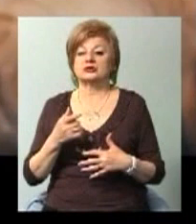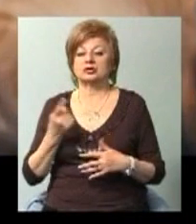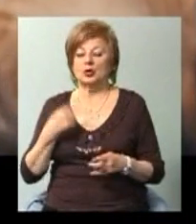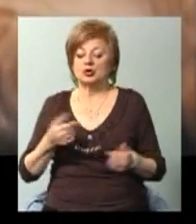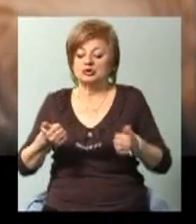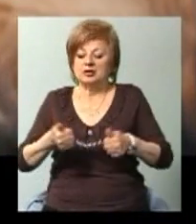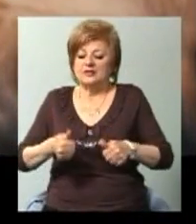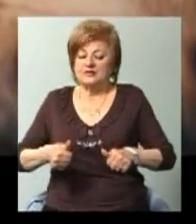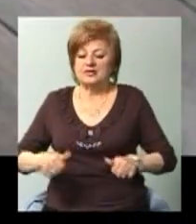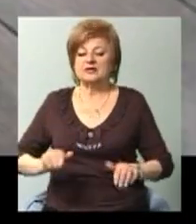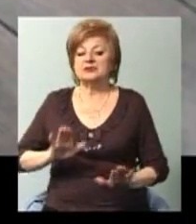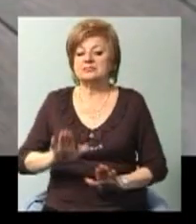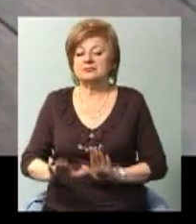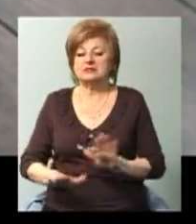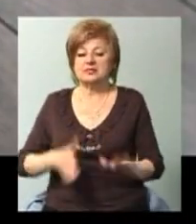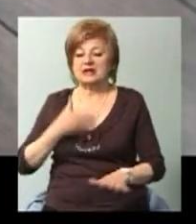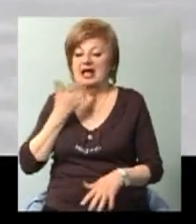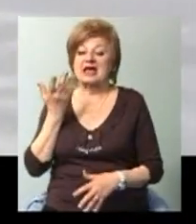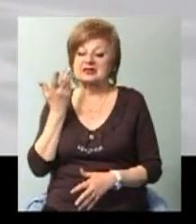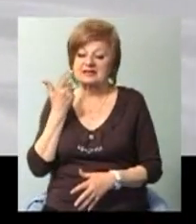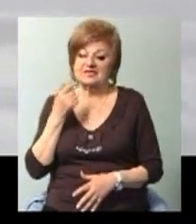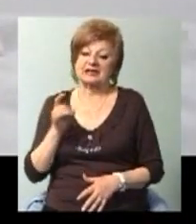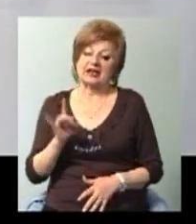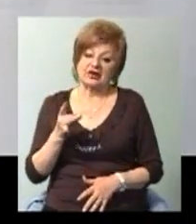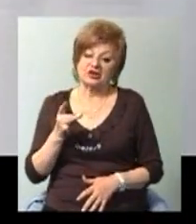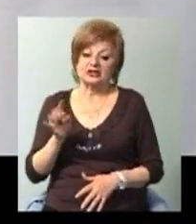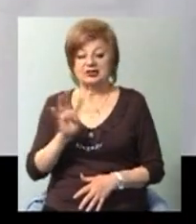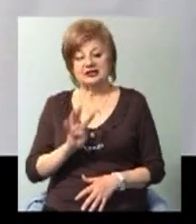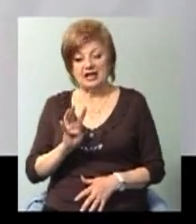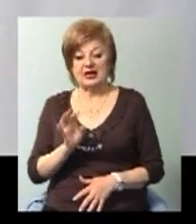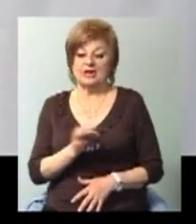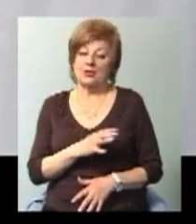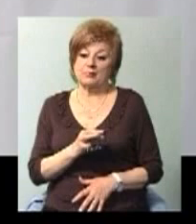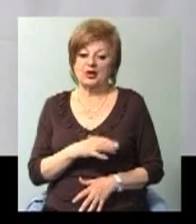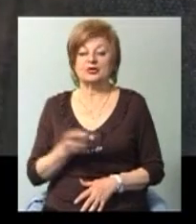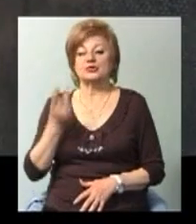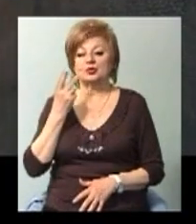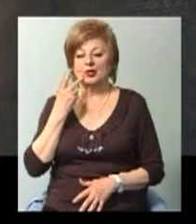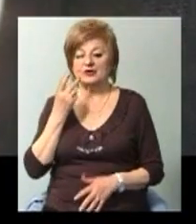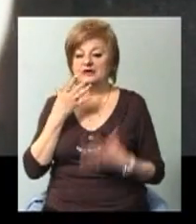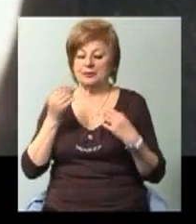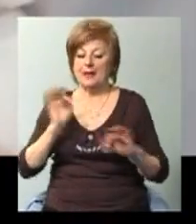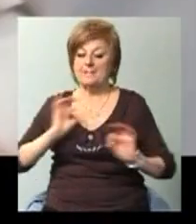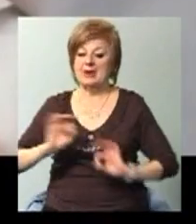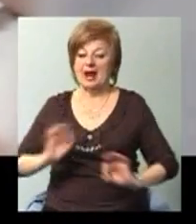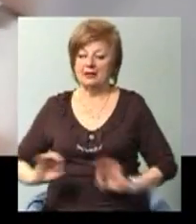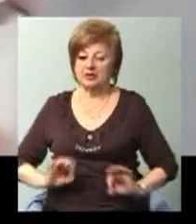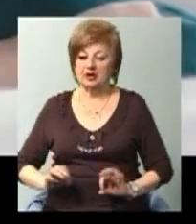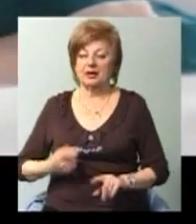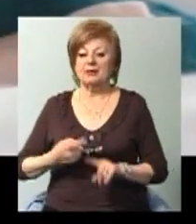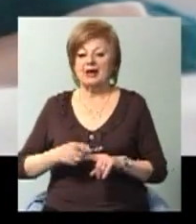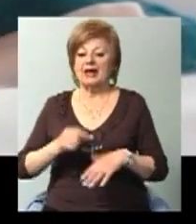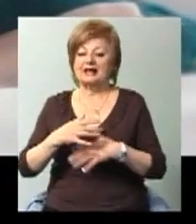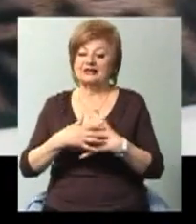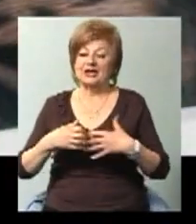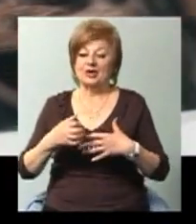граціозна і пластична. За кольором буває рудою, сірою або білою, але завжди з гарними плямочками. Ця мила кицька